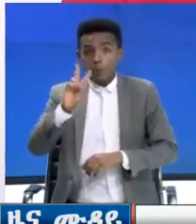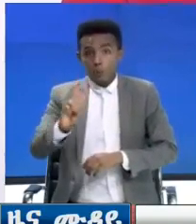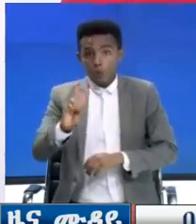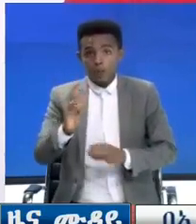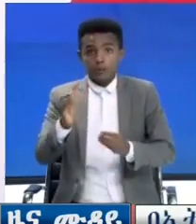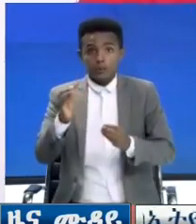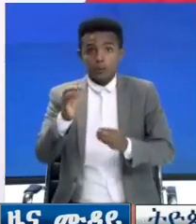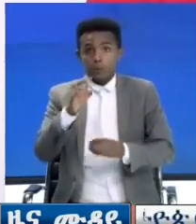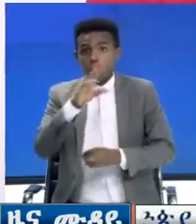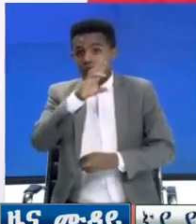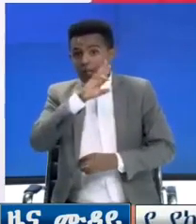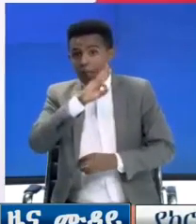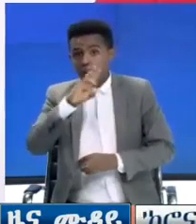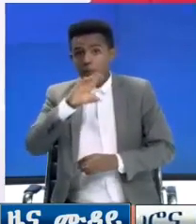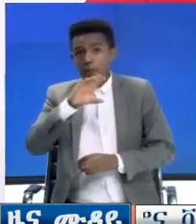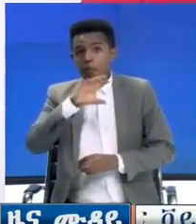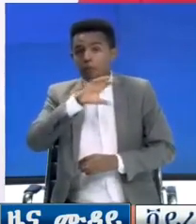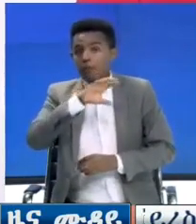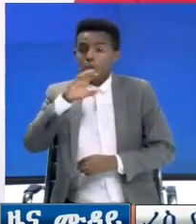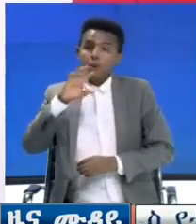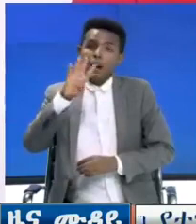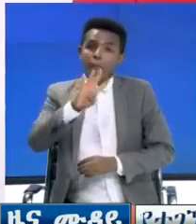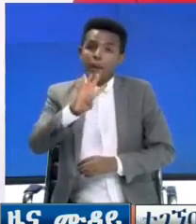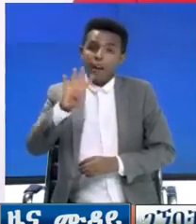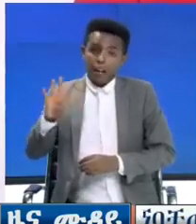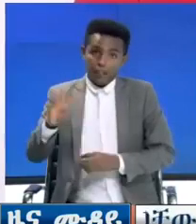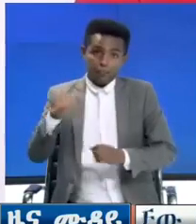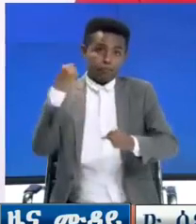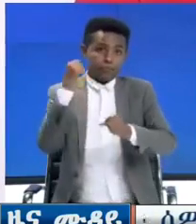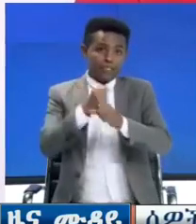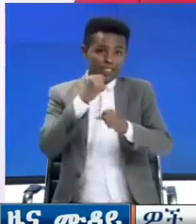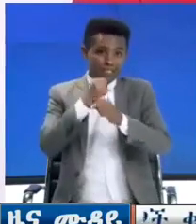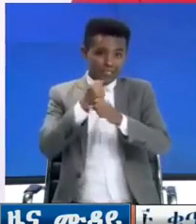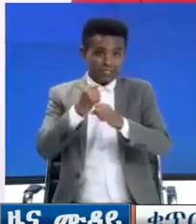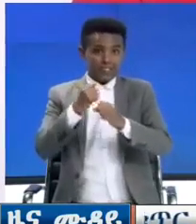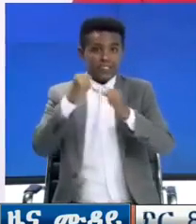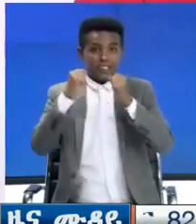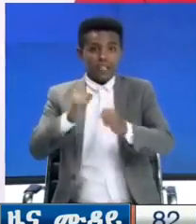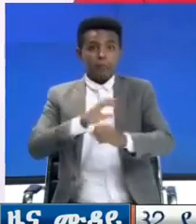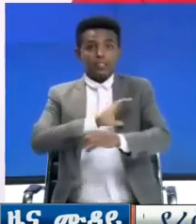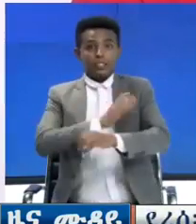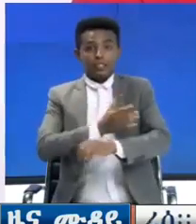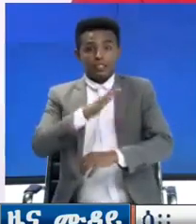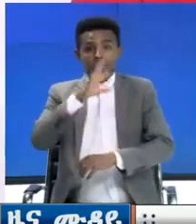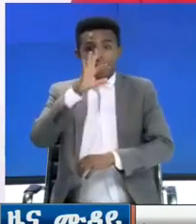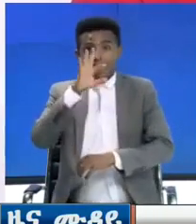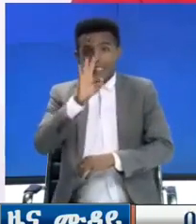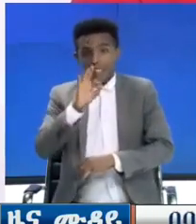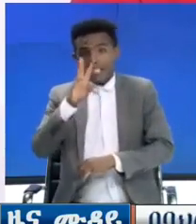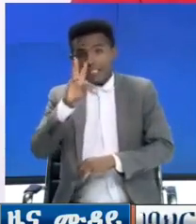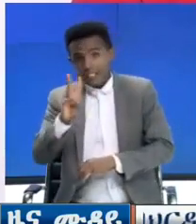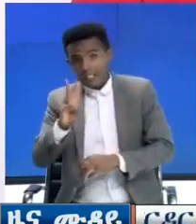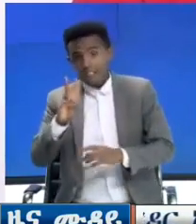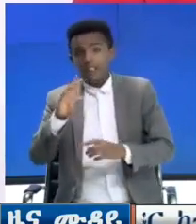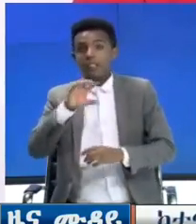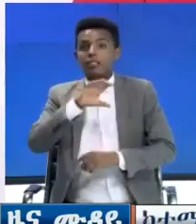ተደምረው ወደ 744 መስራት እየቻሉ ግን አሁን መስራት እየቻልንበት አቅማችን ከ96 እስከ 100